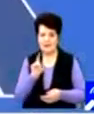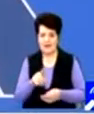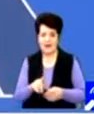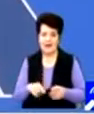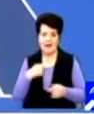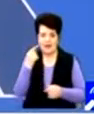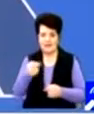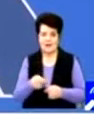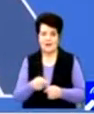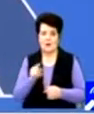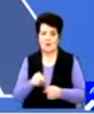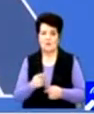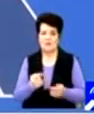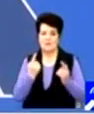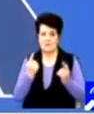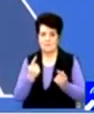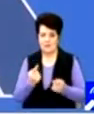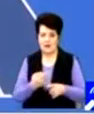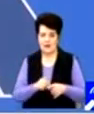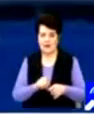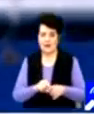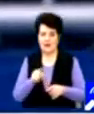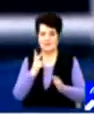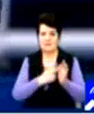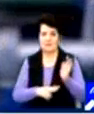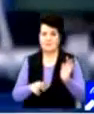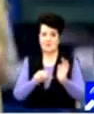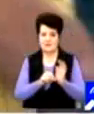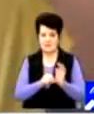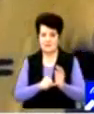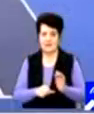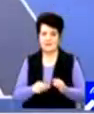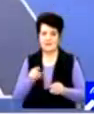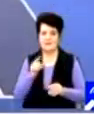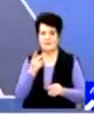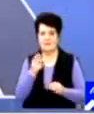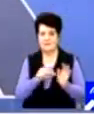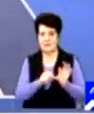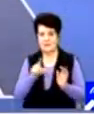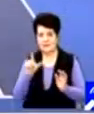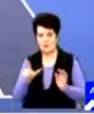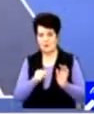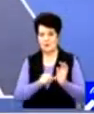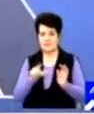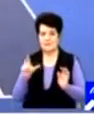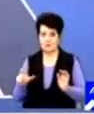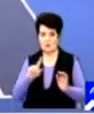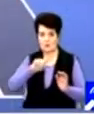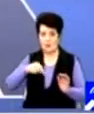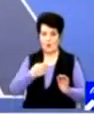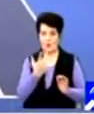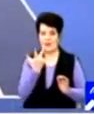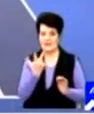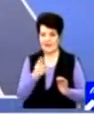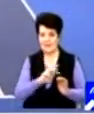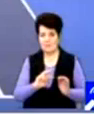trecut lejer de românul Marius Copil, locul 76 ATP, scor 6-2, 6-2 după o oră și 3 minute de